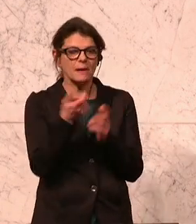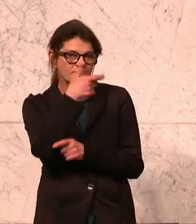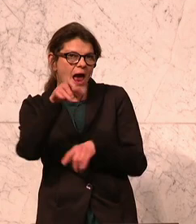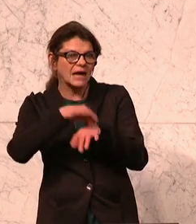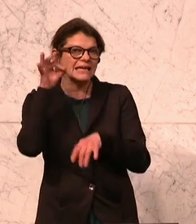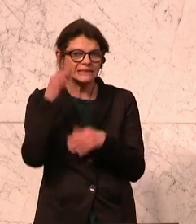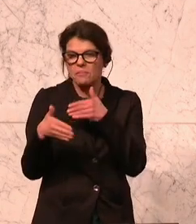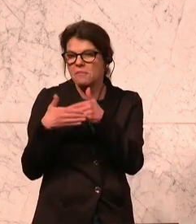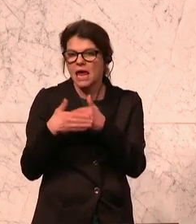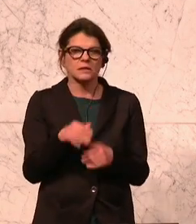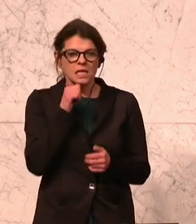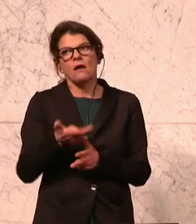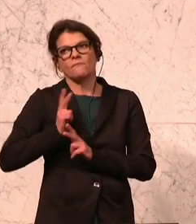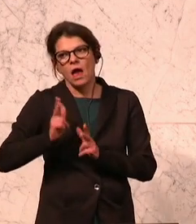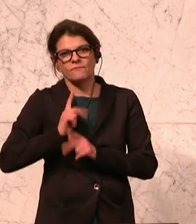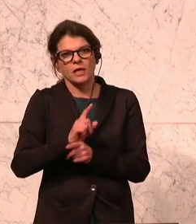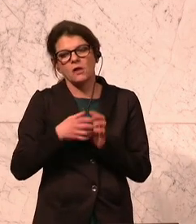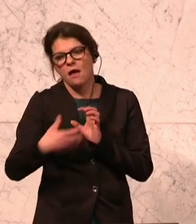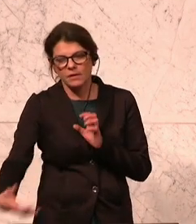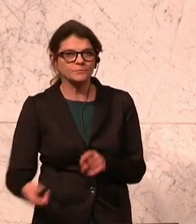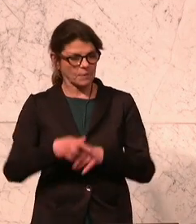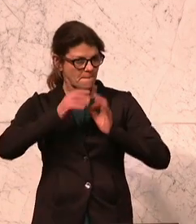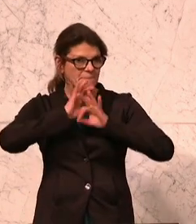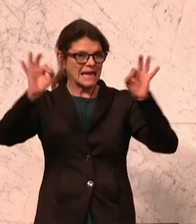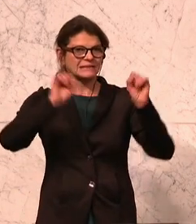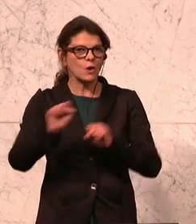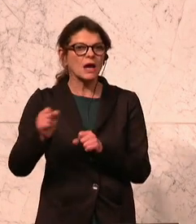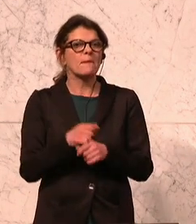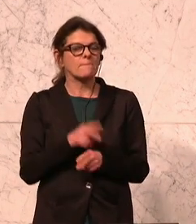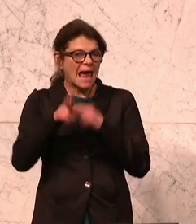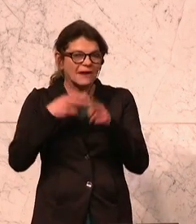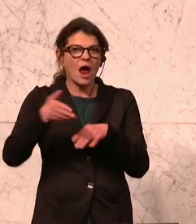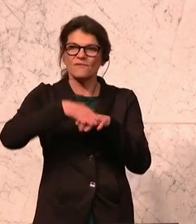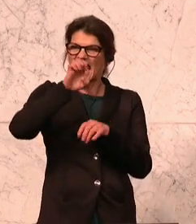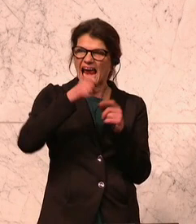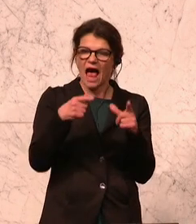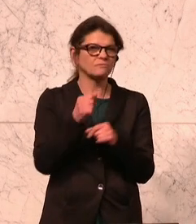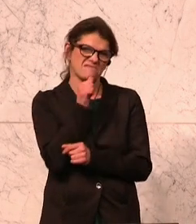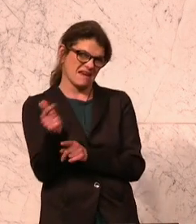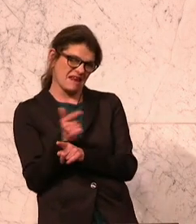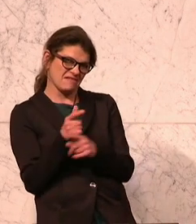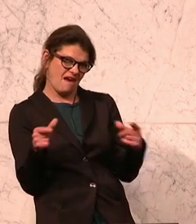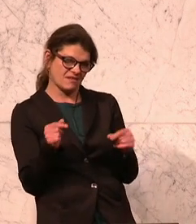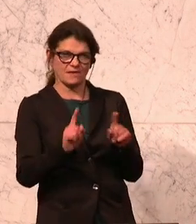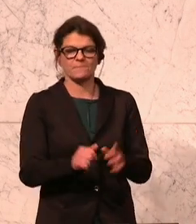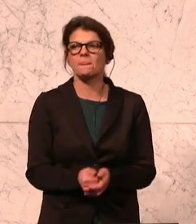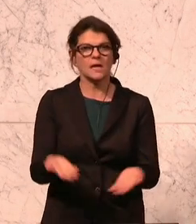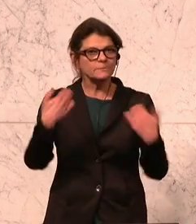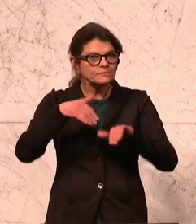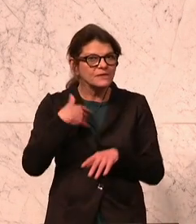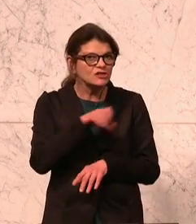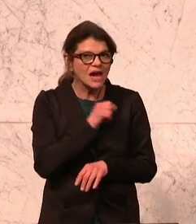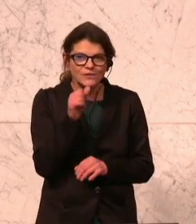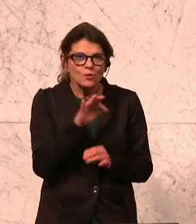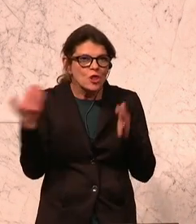in der Nähe statt langer Wartezeiten und die bestmögliche Behandlung auf E-Card statt auf Kreditkarte. Dafür schaffen wir nicht nur